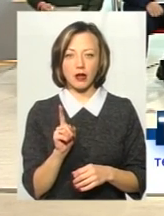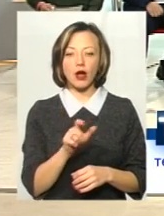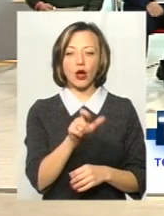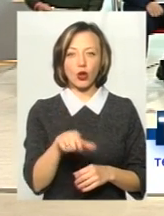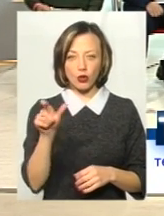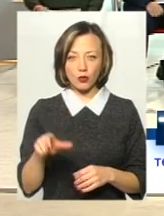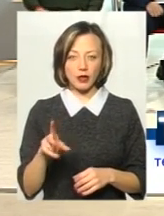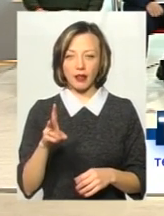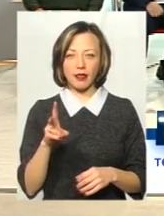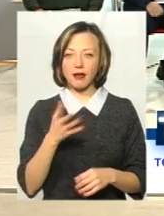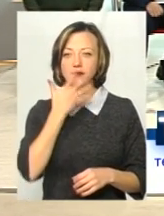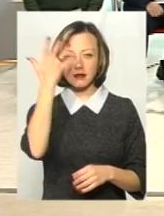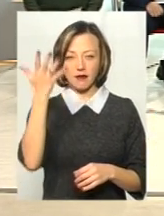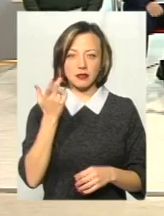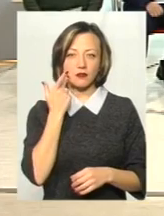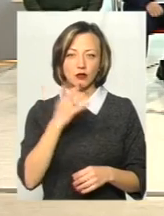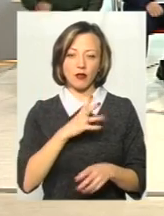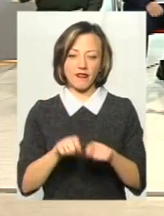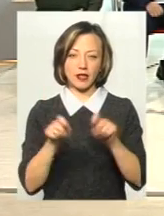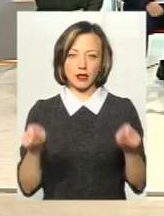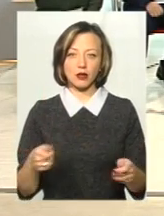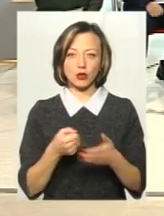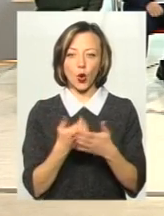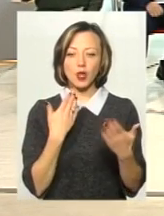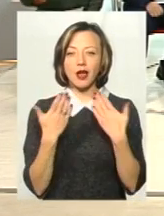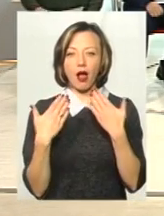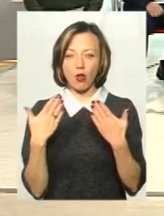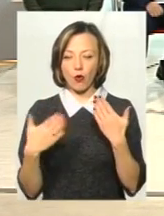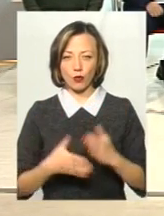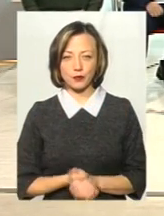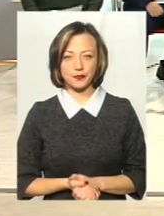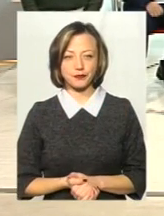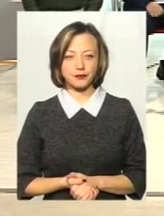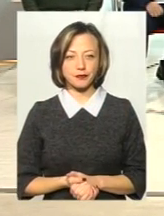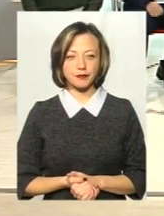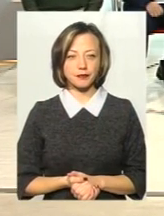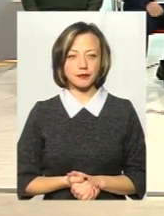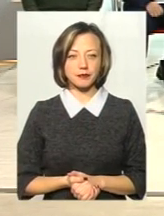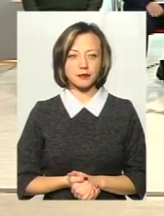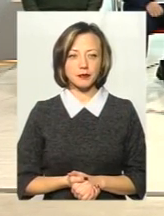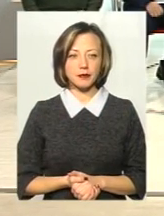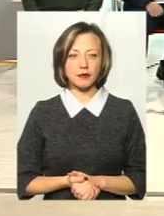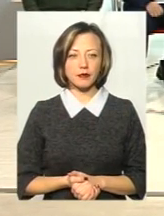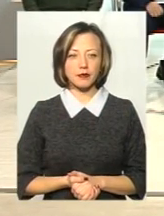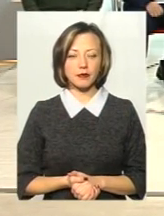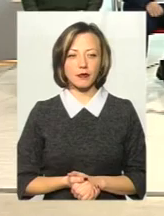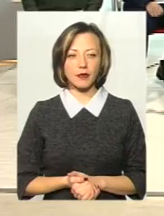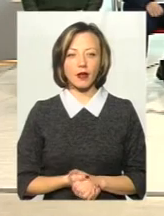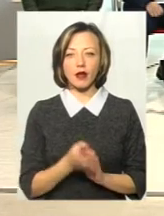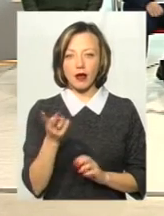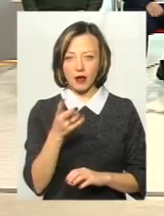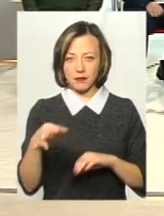дійсно не зазнавалися і завжди були відкриті до діалогу з людьми. Дякую. Пане Мирослав та пані Ірина,